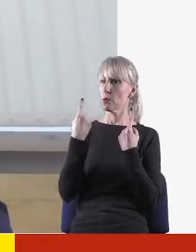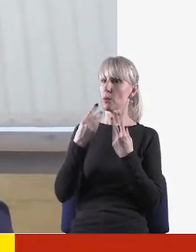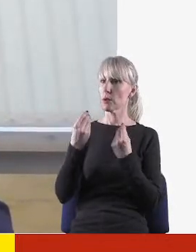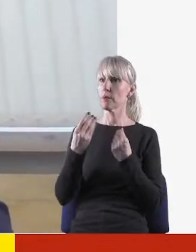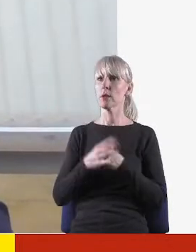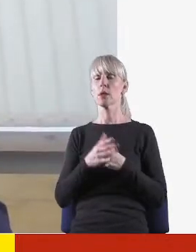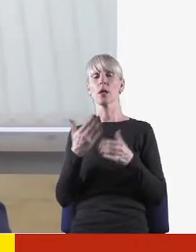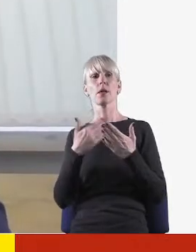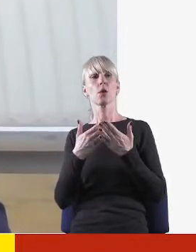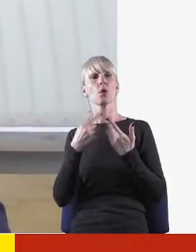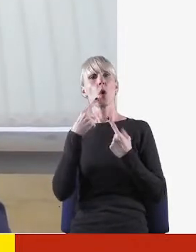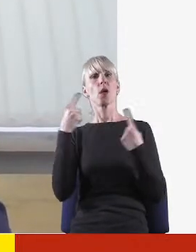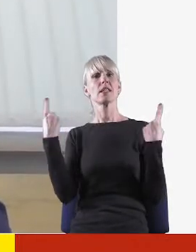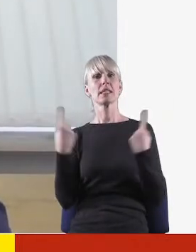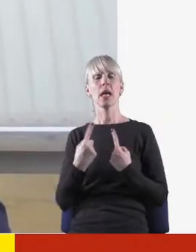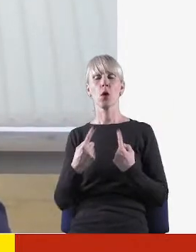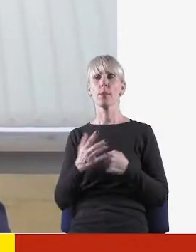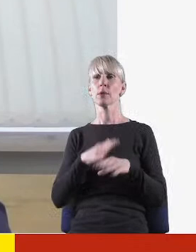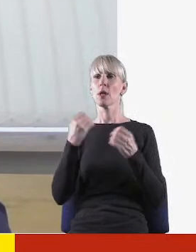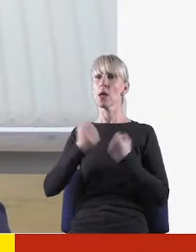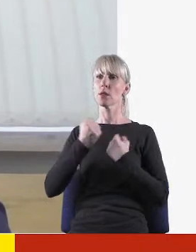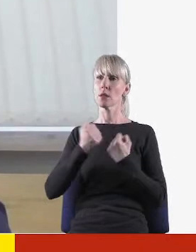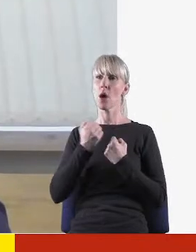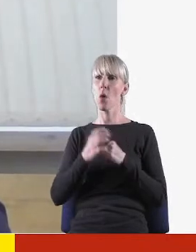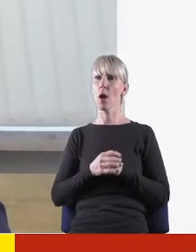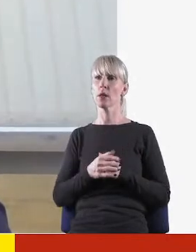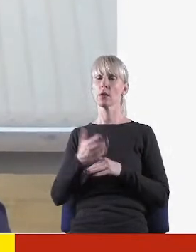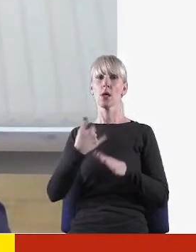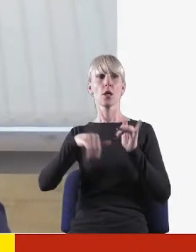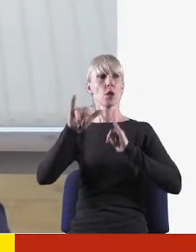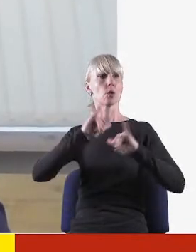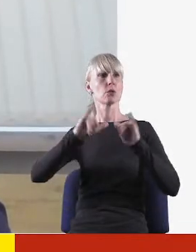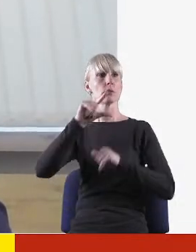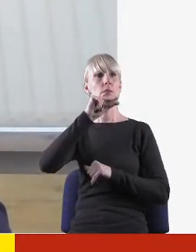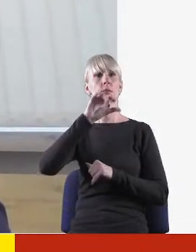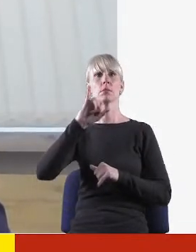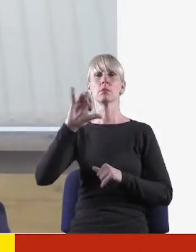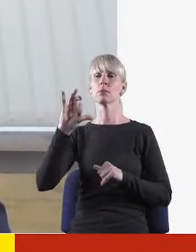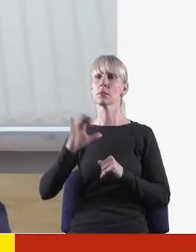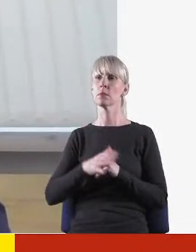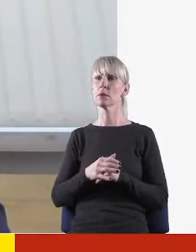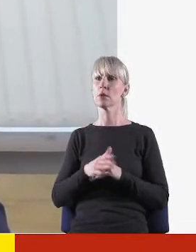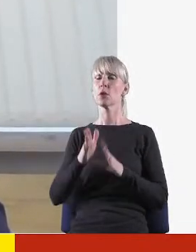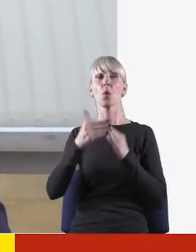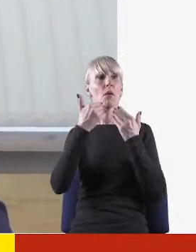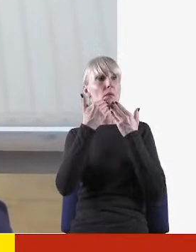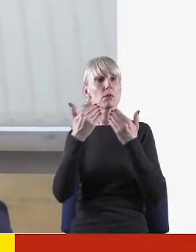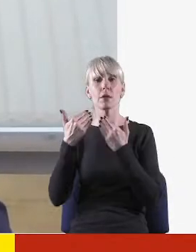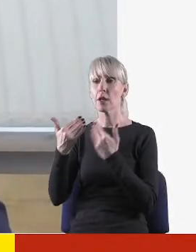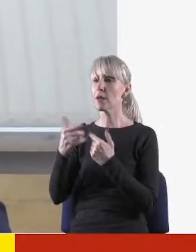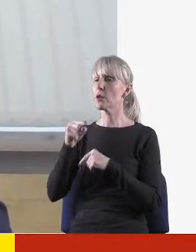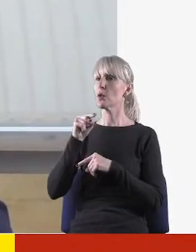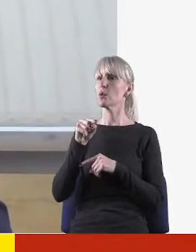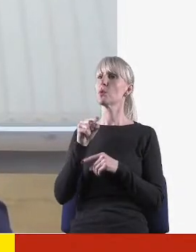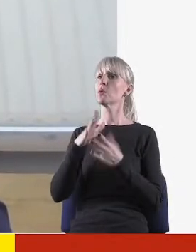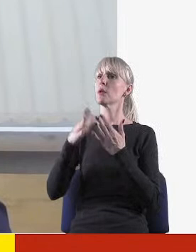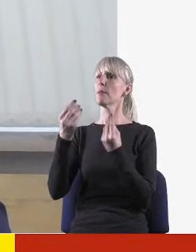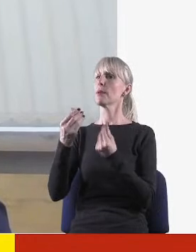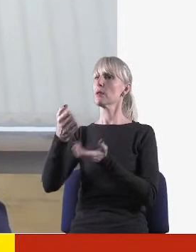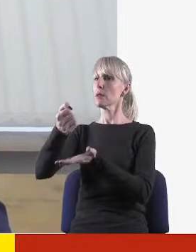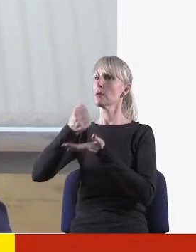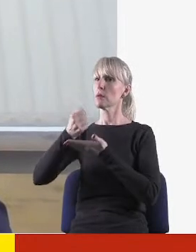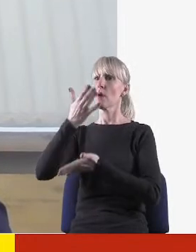znakomite, dobre działanie rządu Prawa i Sprawiedliwości, dzięki któremu te środki trafiają